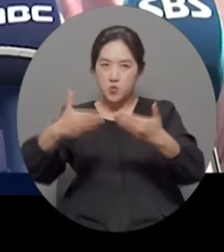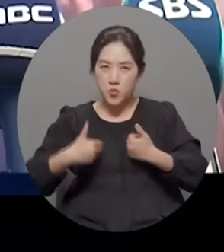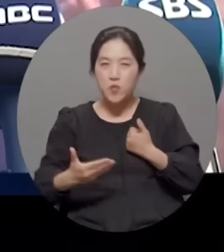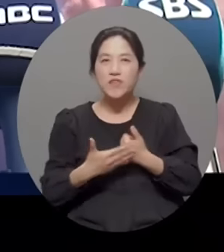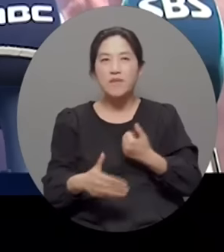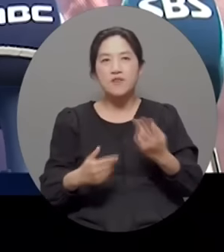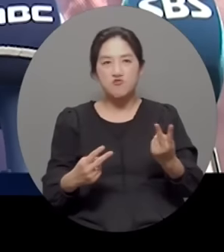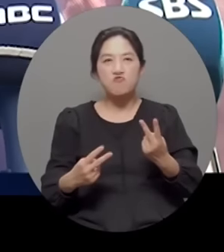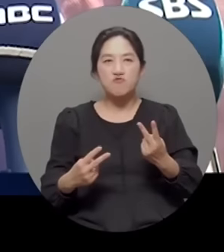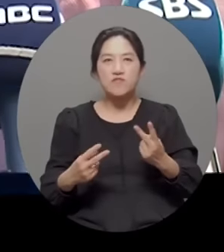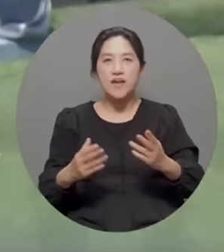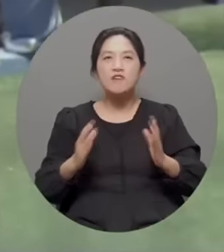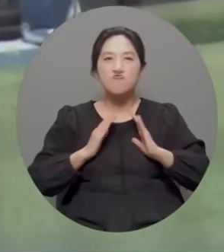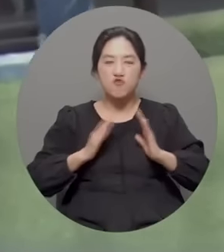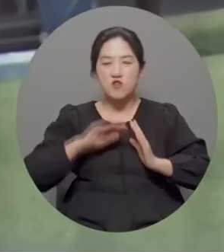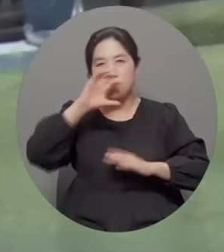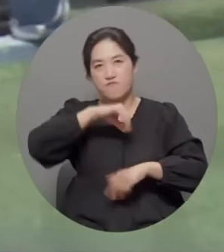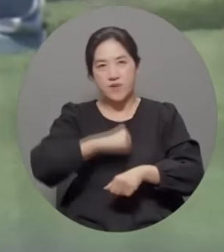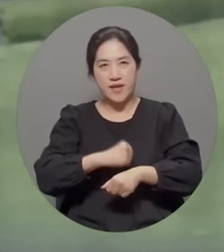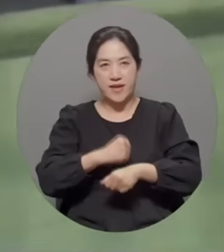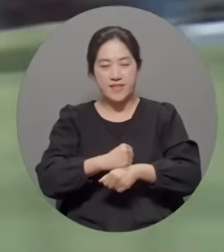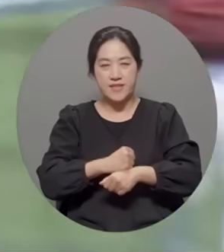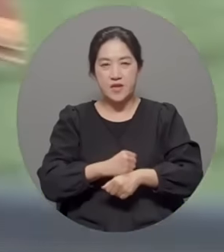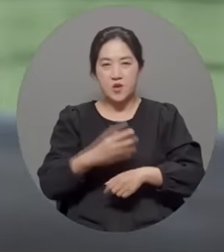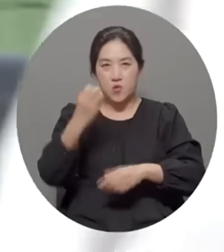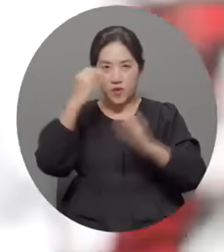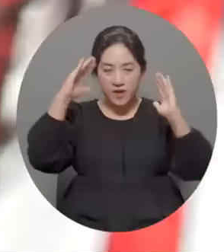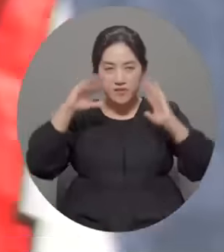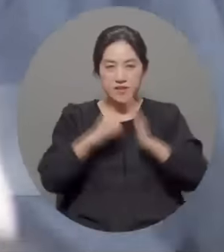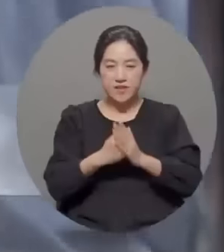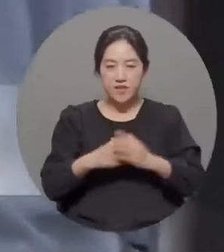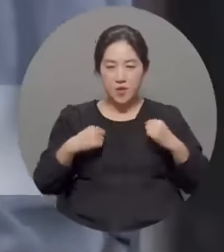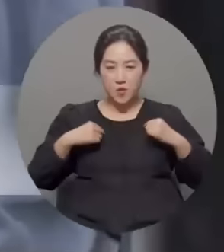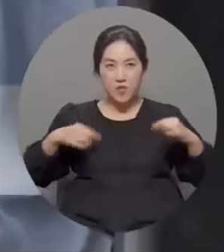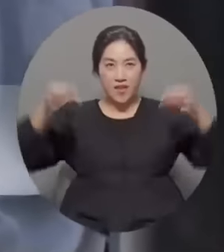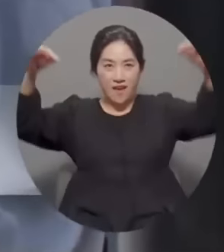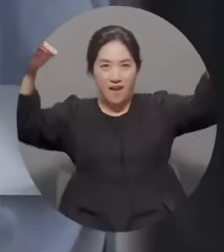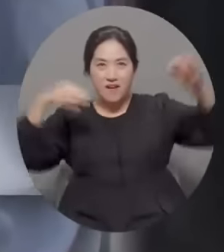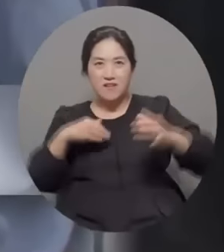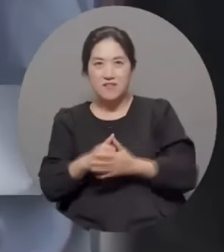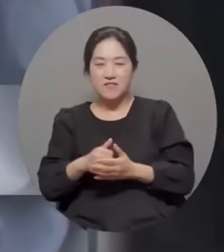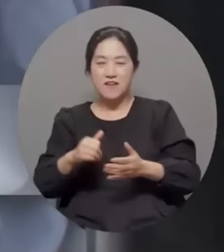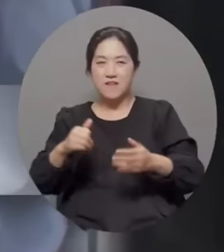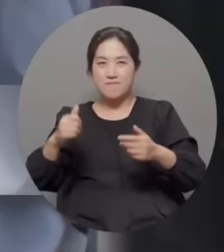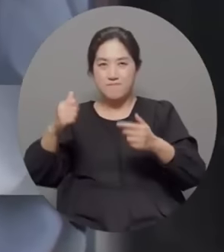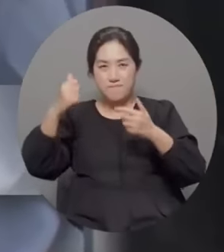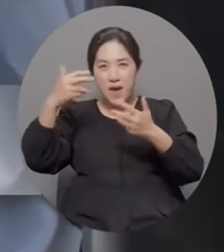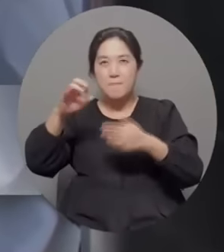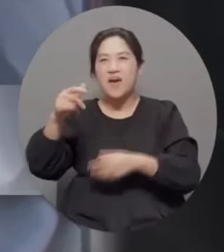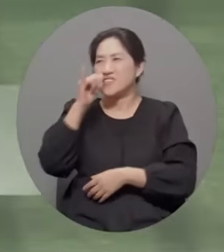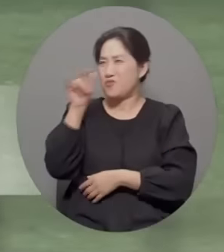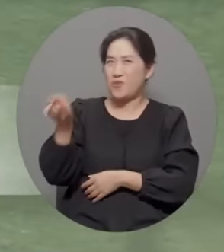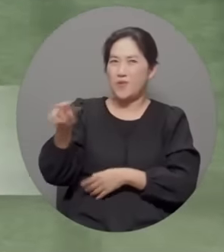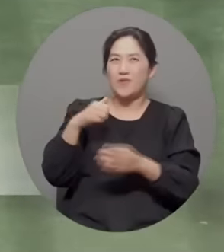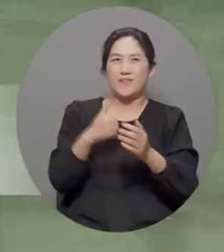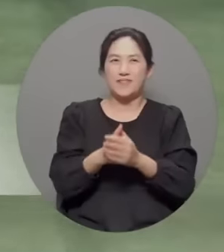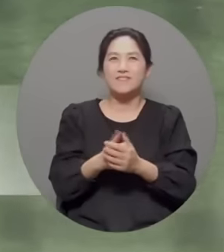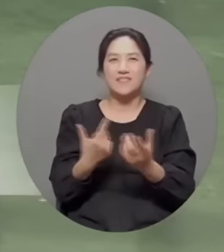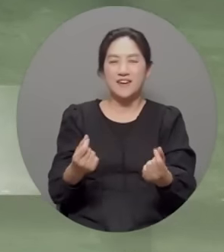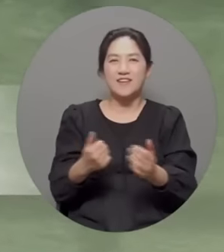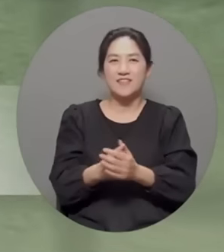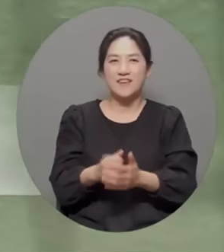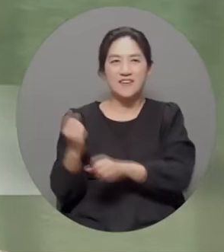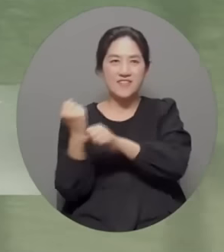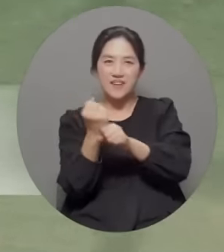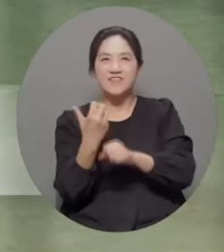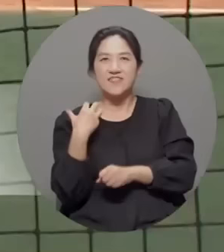같이 훈련해볼 생각입니다. 고교 시절 유니폼을 챙긴 열성 팬까지 등장한 가운데 타자 장재영으로 처음 나선